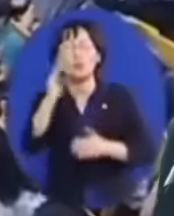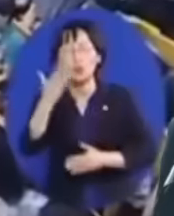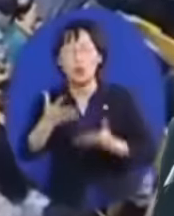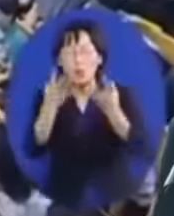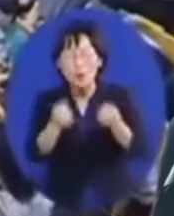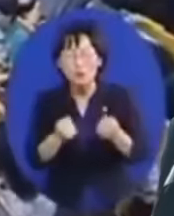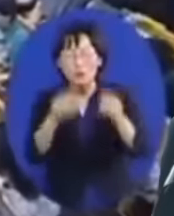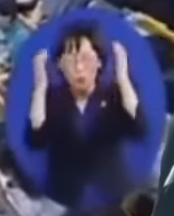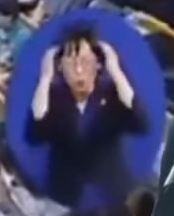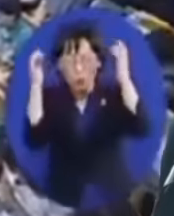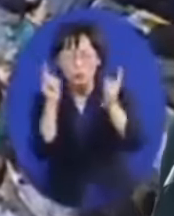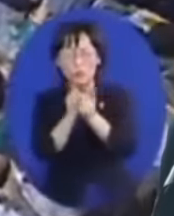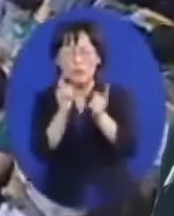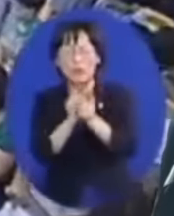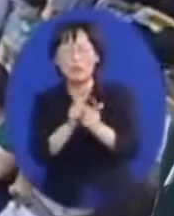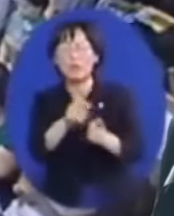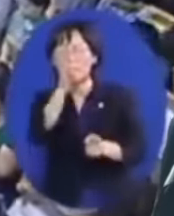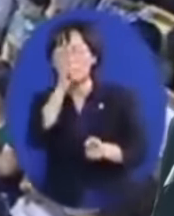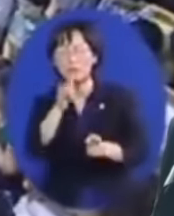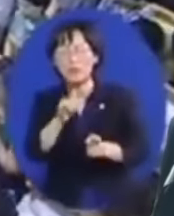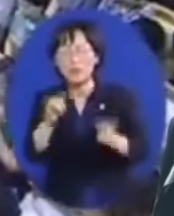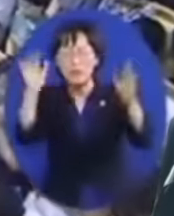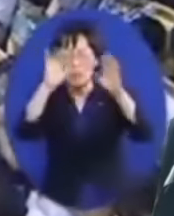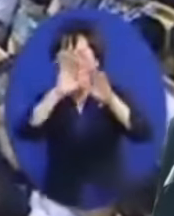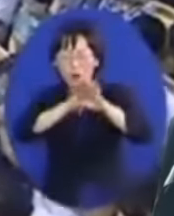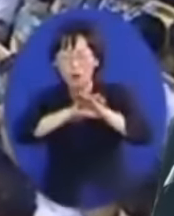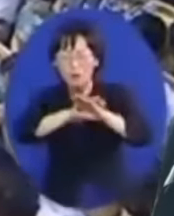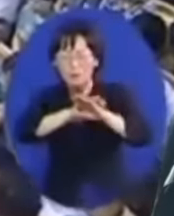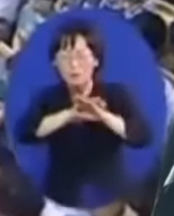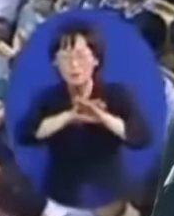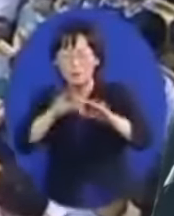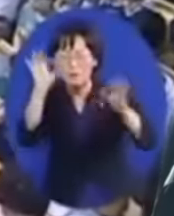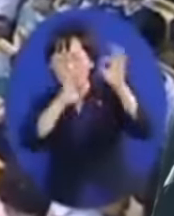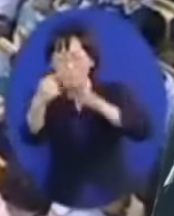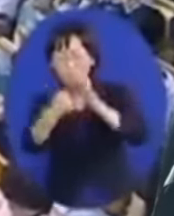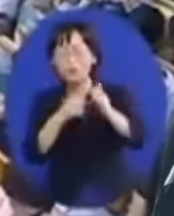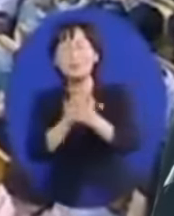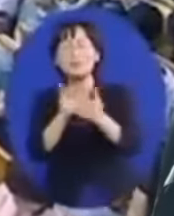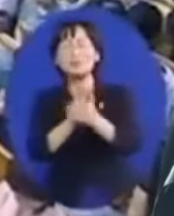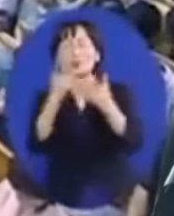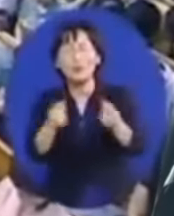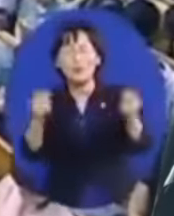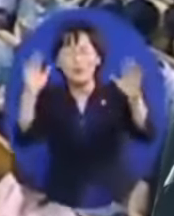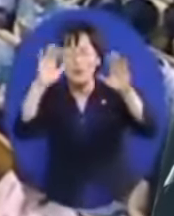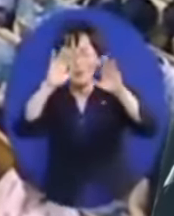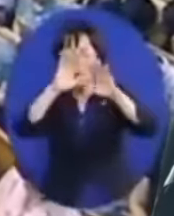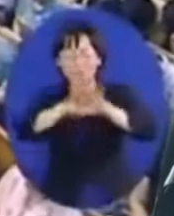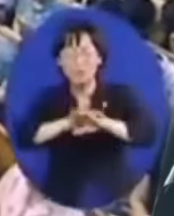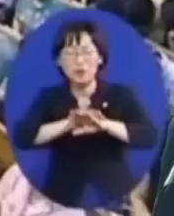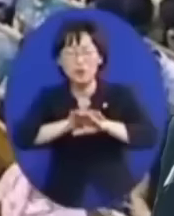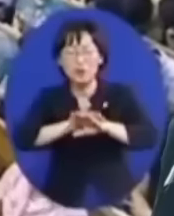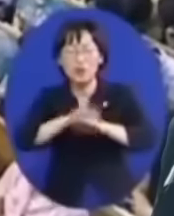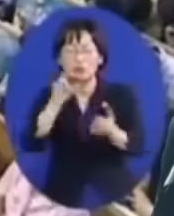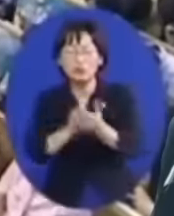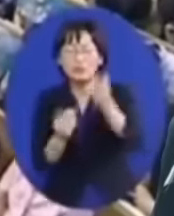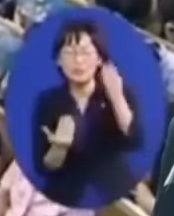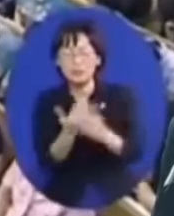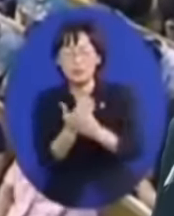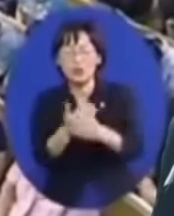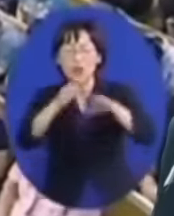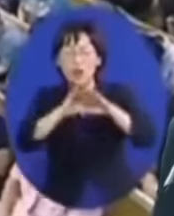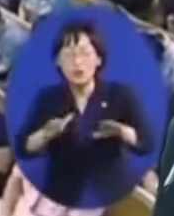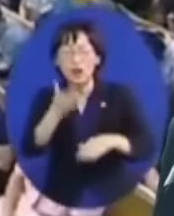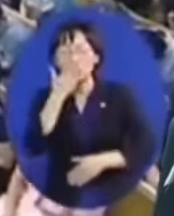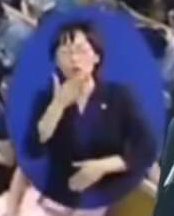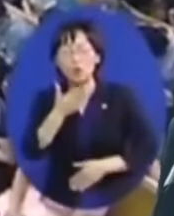너무나 많은 고통을 당할 때가 있습니다. 밤중에 찾아온 친구들처럼 우리 캄캄한 밤중에 문제가 생겨서 해결할